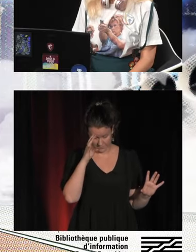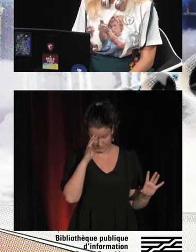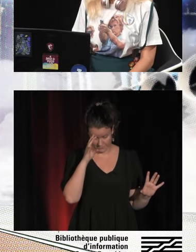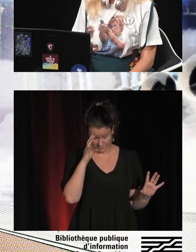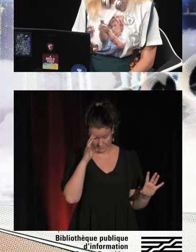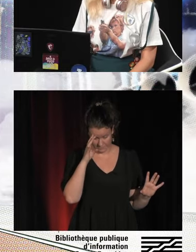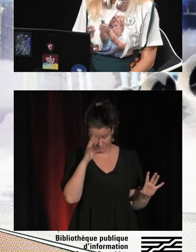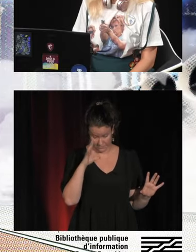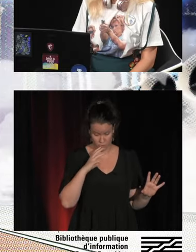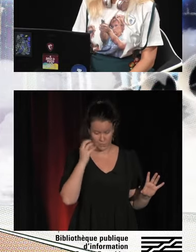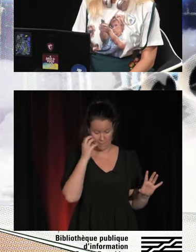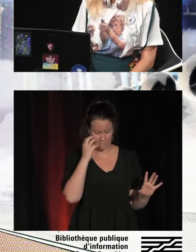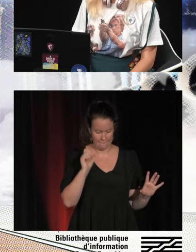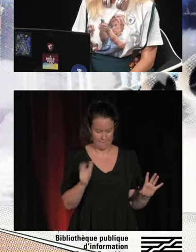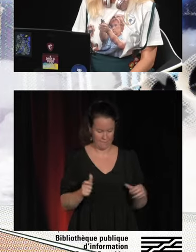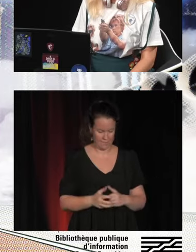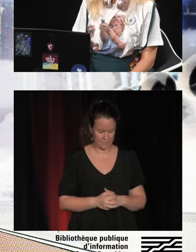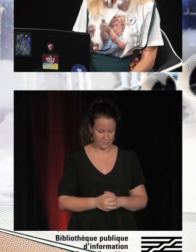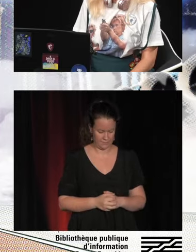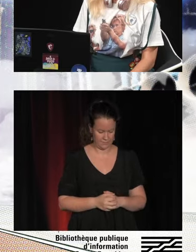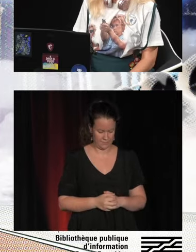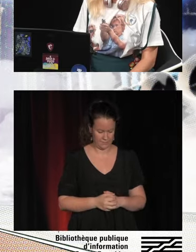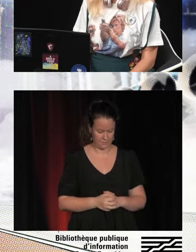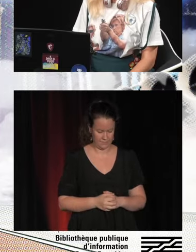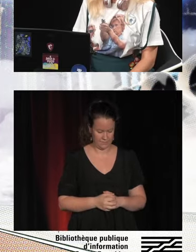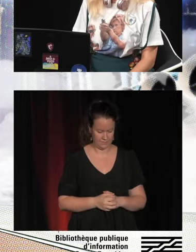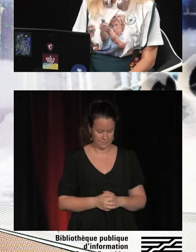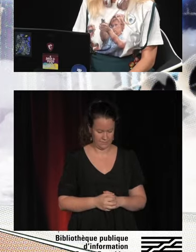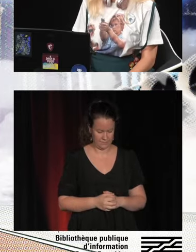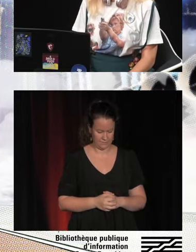une pomme juste après. La pomme est récupérée.